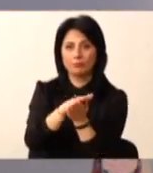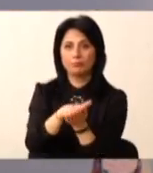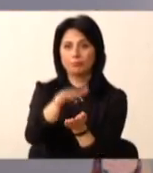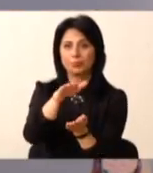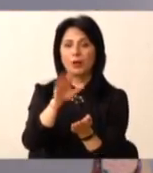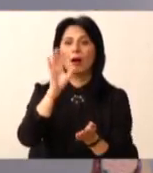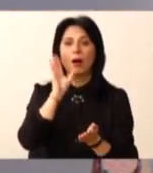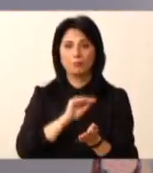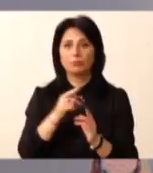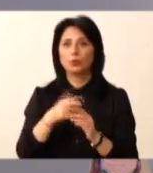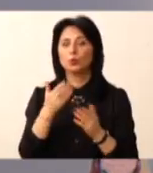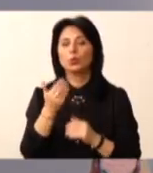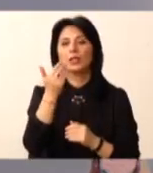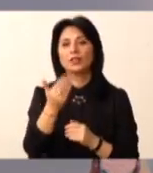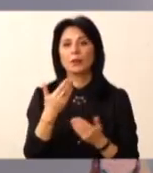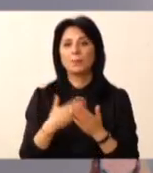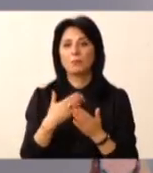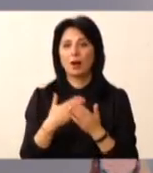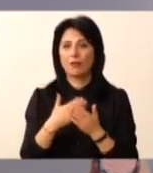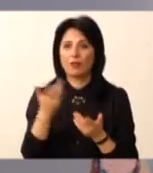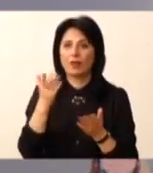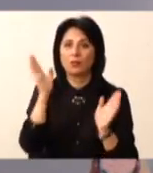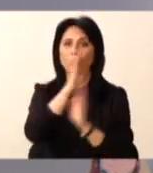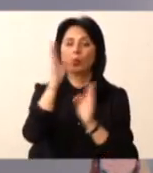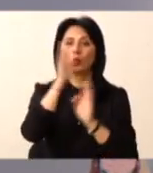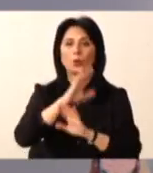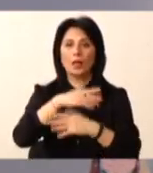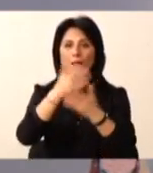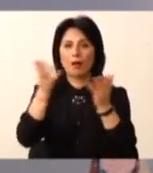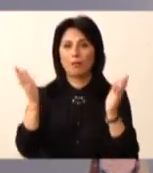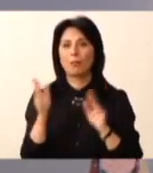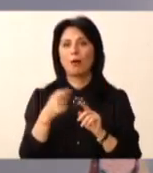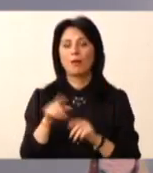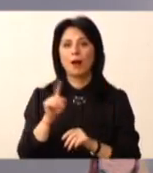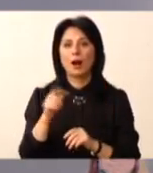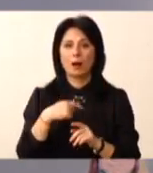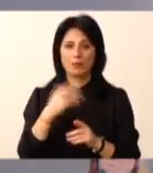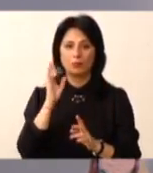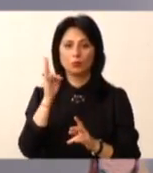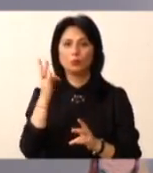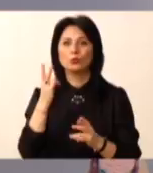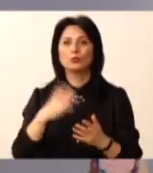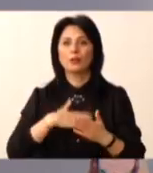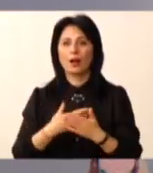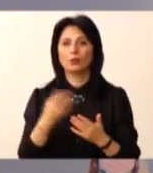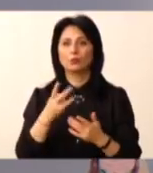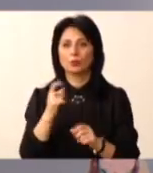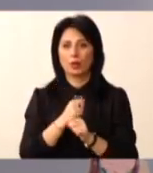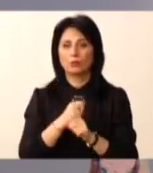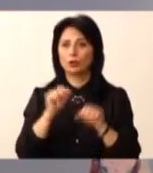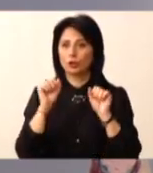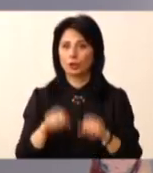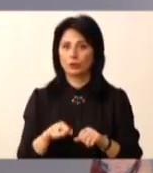ძალიან მოსახერხებელია, თუ თქვენ მაგალითად ბუნებაში ხართ გასული და გადაწყვეტეთ, რომ რაიმე სახის ფიზიკური აქტივობა დაკავდეთ,